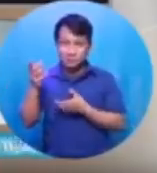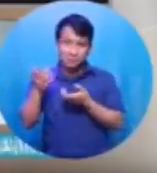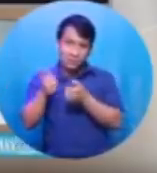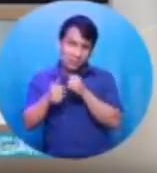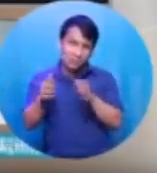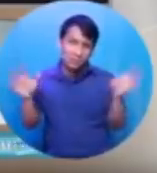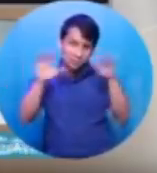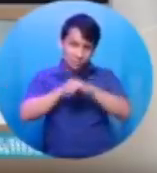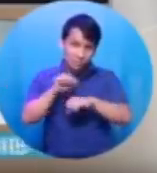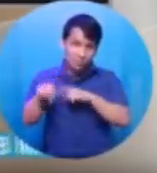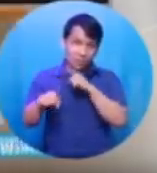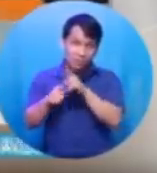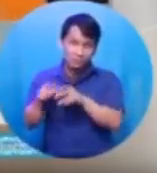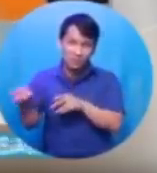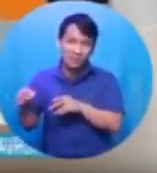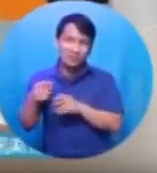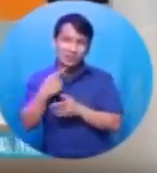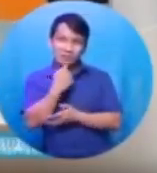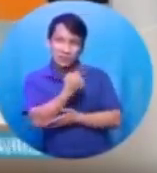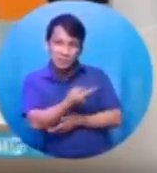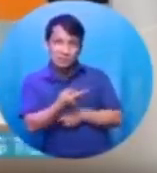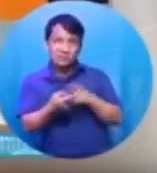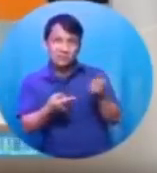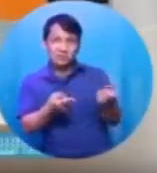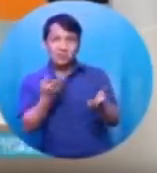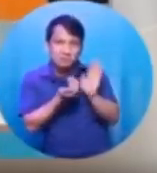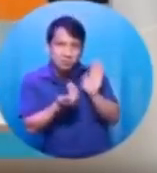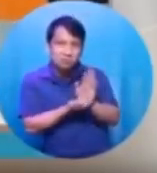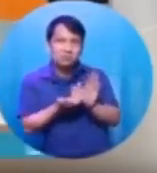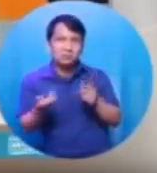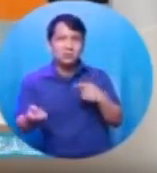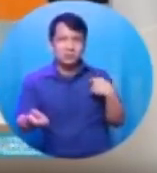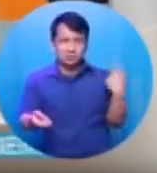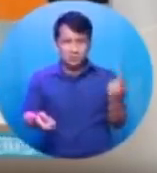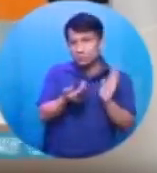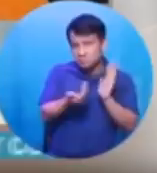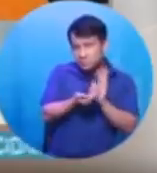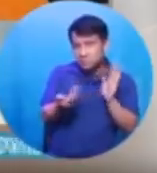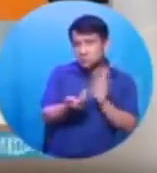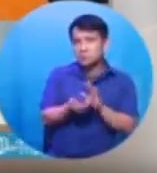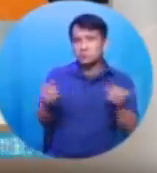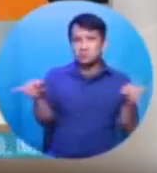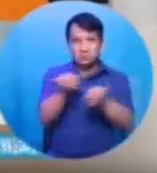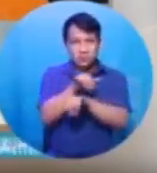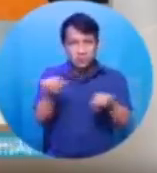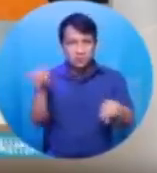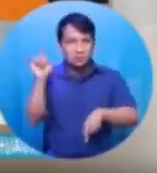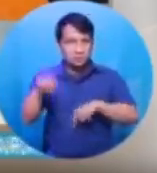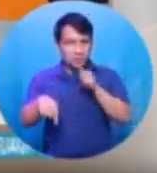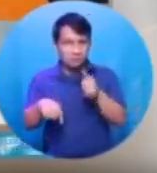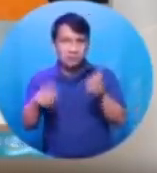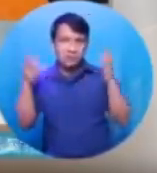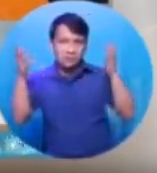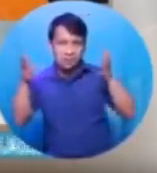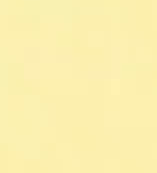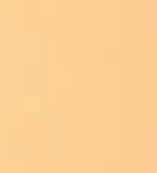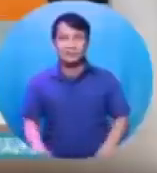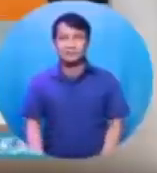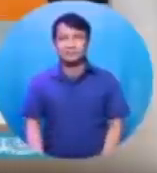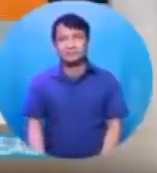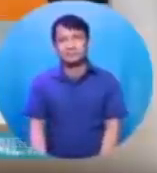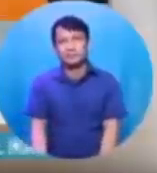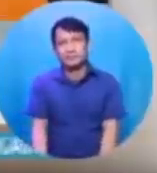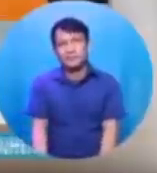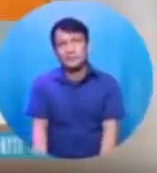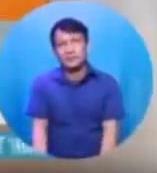Kaya ko iharap sa iyo si Lario. Kaya ko iharap. Malinis konsensya ko. Hindi mo kaya. Nagbago ako. Tama na kayo ngayon, diba? Babae.